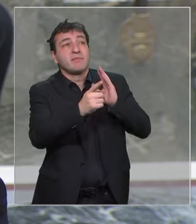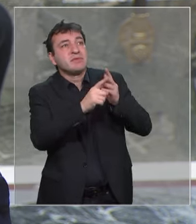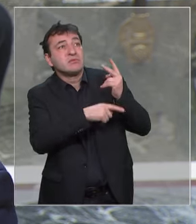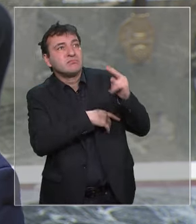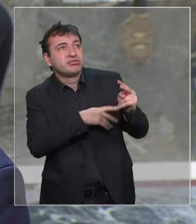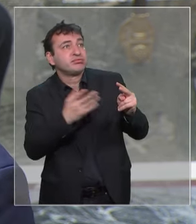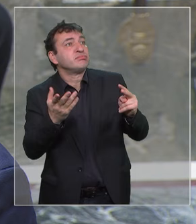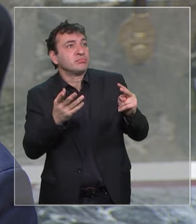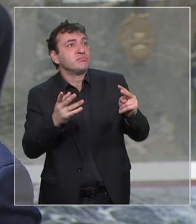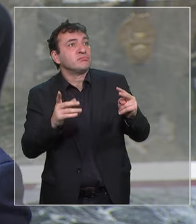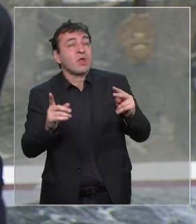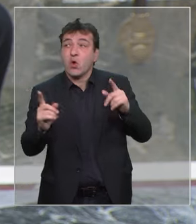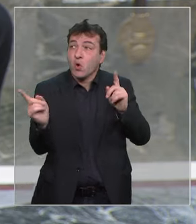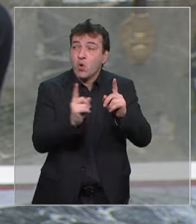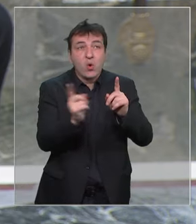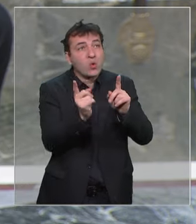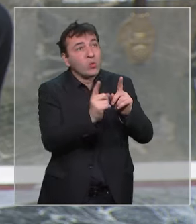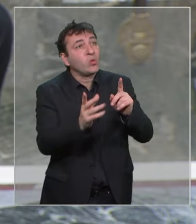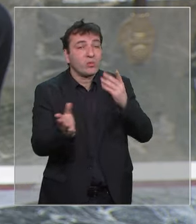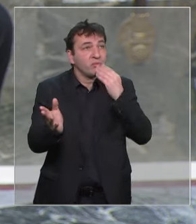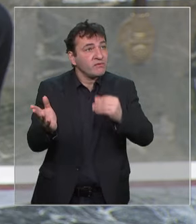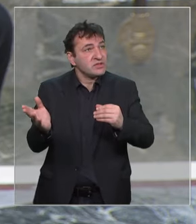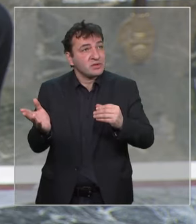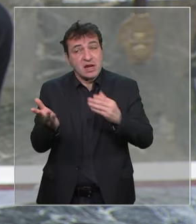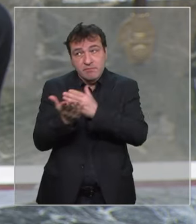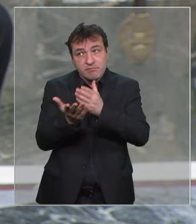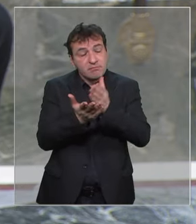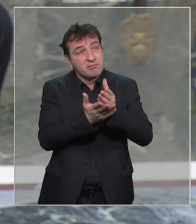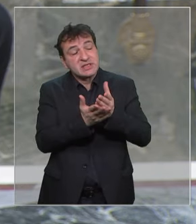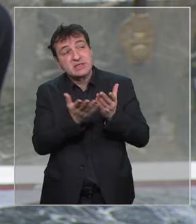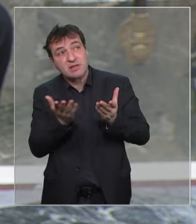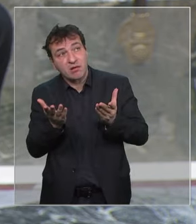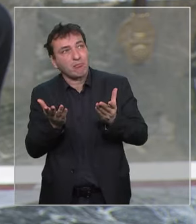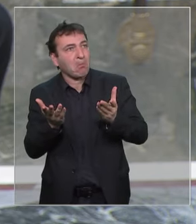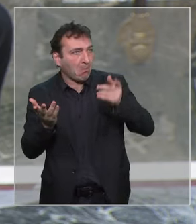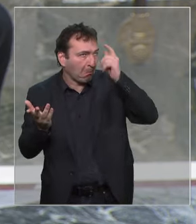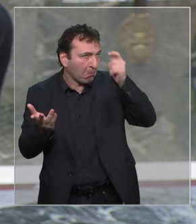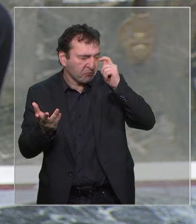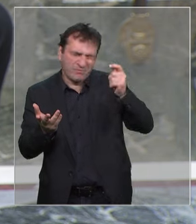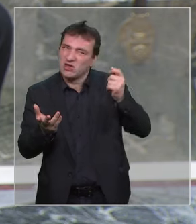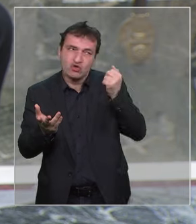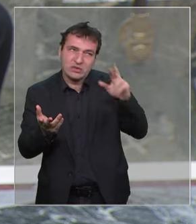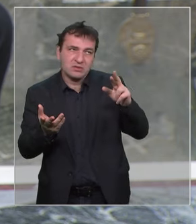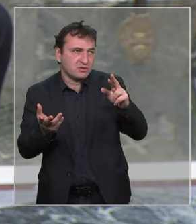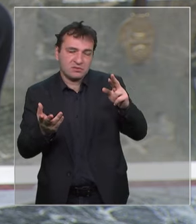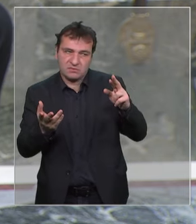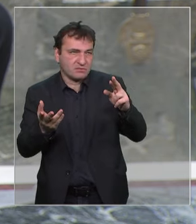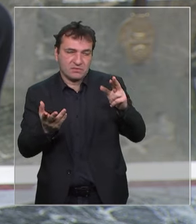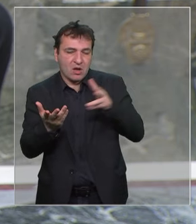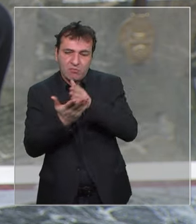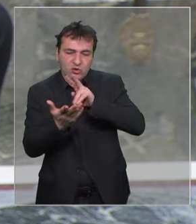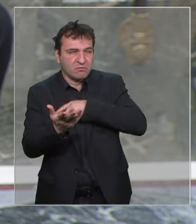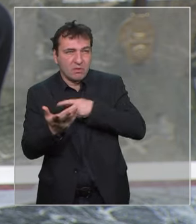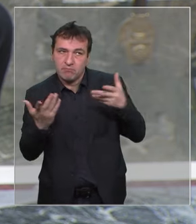distance les auditions que vous avez réalisées, les pistes qui semblent se dessiner pour votre mission, et je crois profondément qu'on se rejoint. On se rejoint sur la nécessité